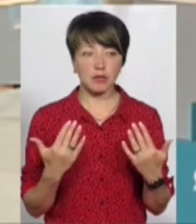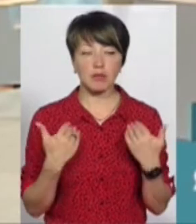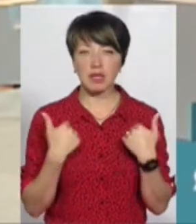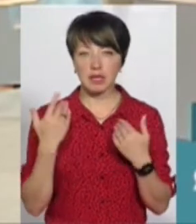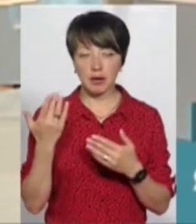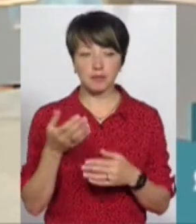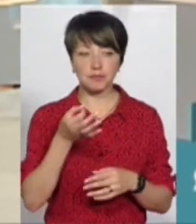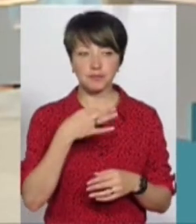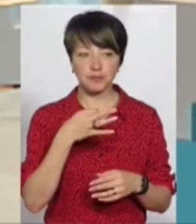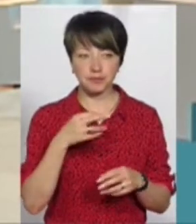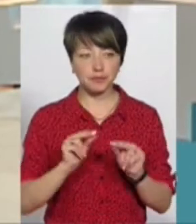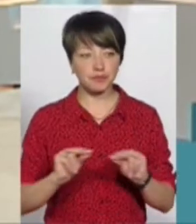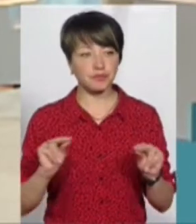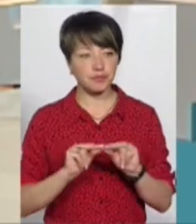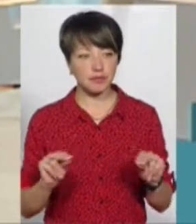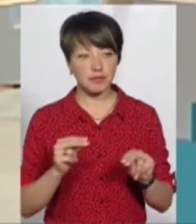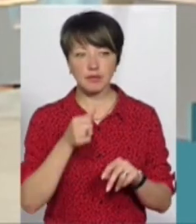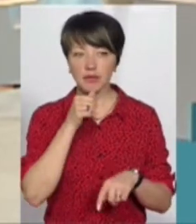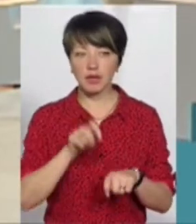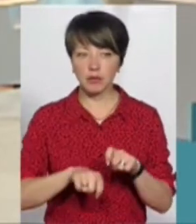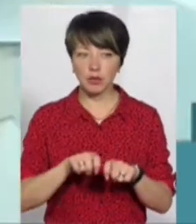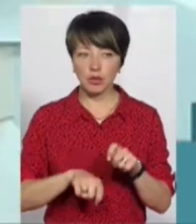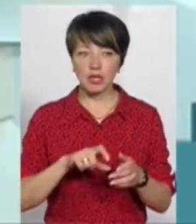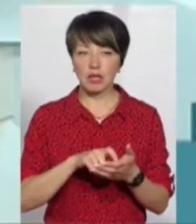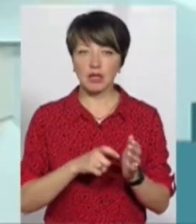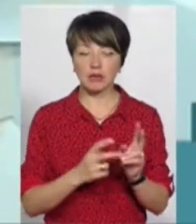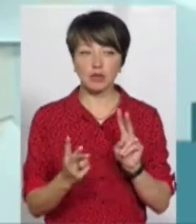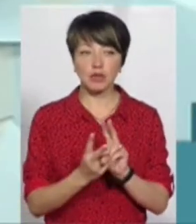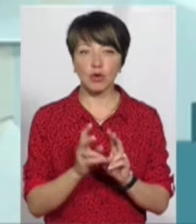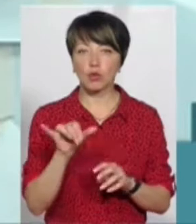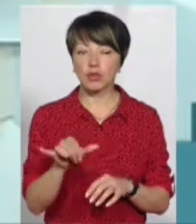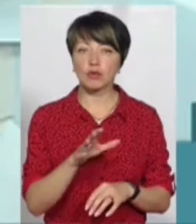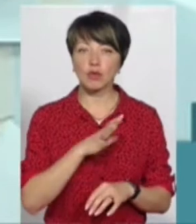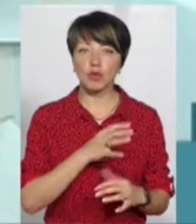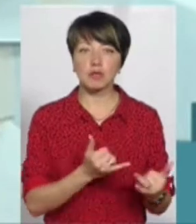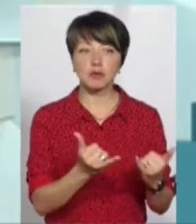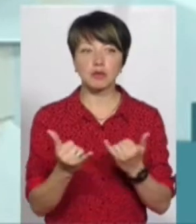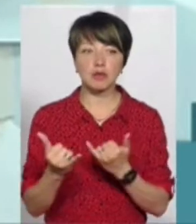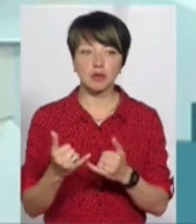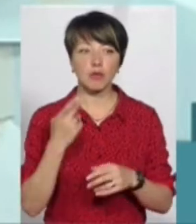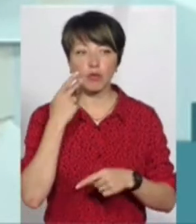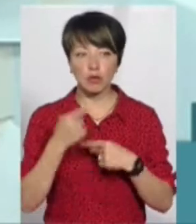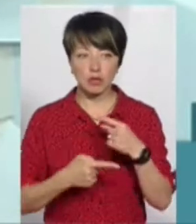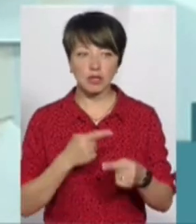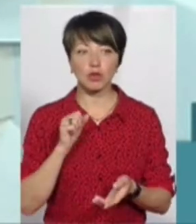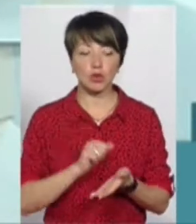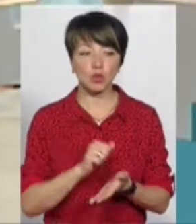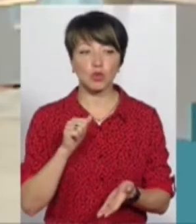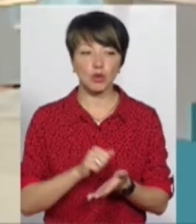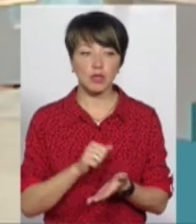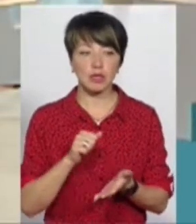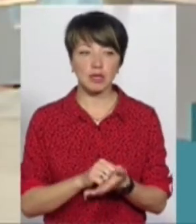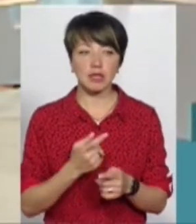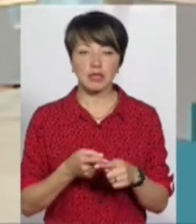там доповіли, власне, вчителі пілотних класів, з якими я зустрічалася, що в них було забезпечено постійно друк цих